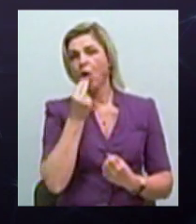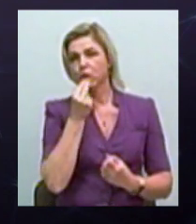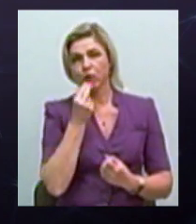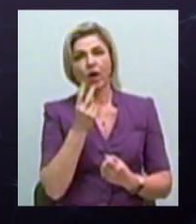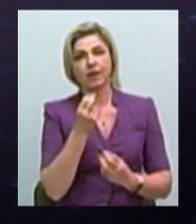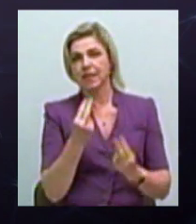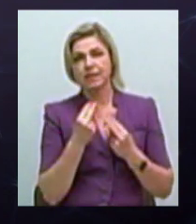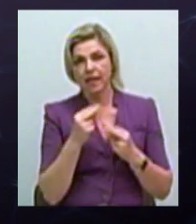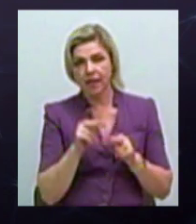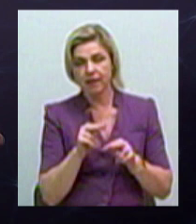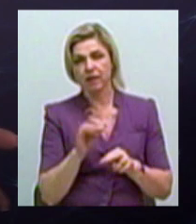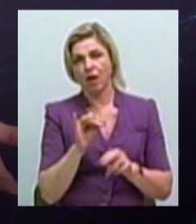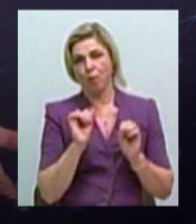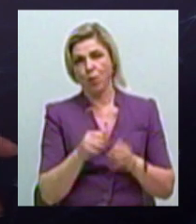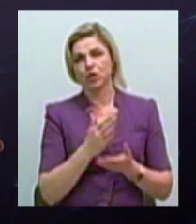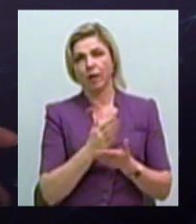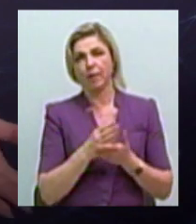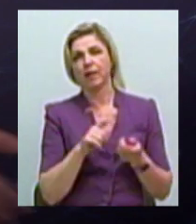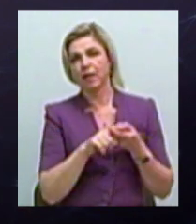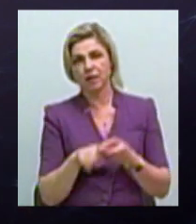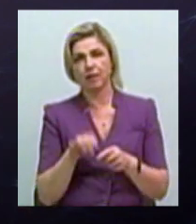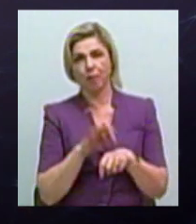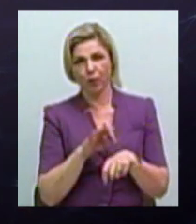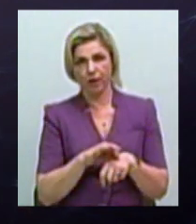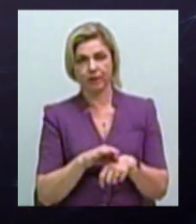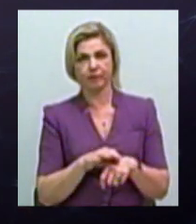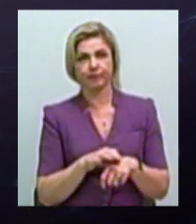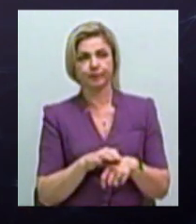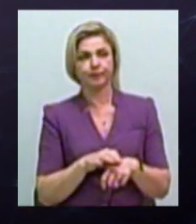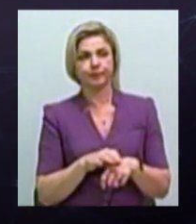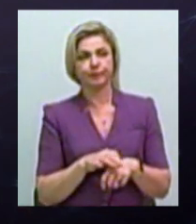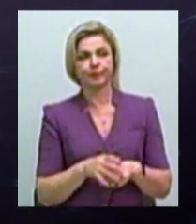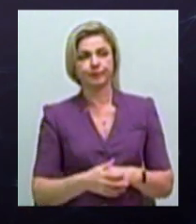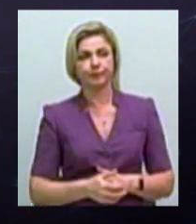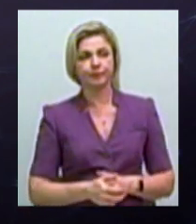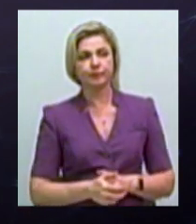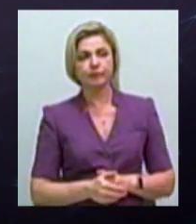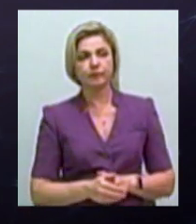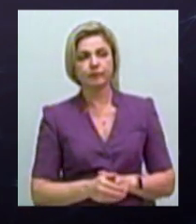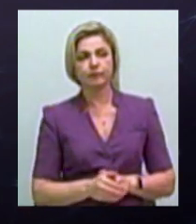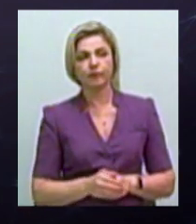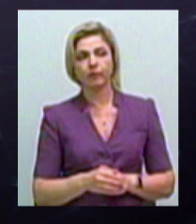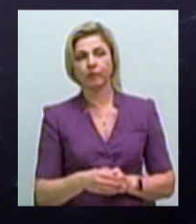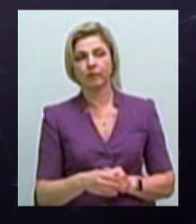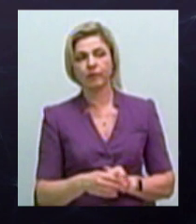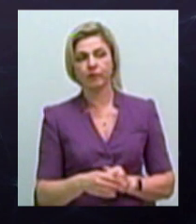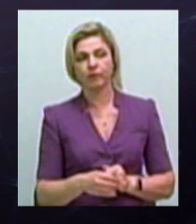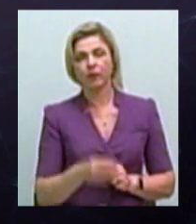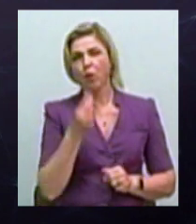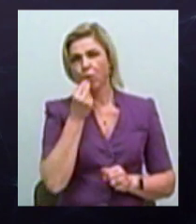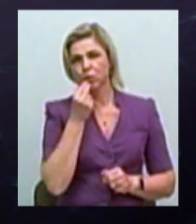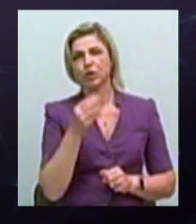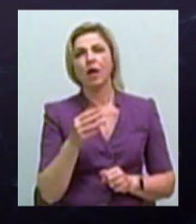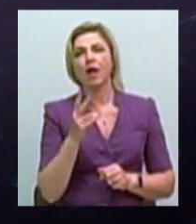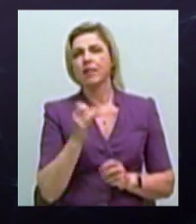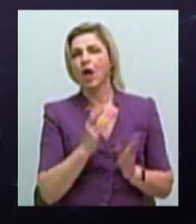харчуванням, відповідно, може мати наслідки і виразку шлунку, бо харчується нерегулярно і аби чим. Відомі випадки,